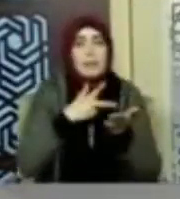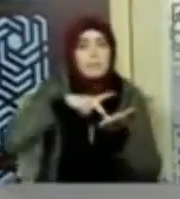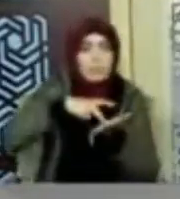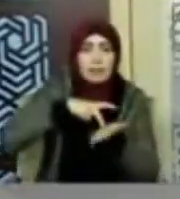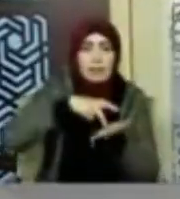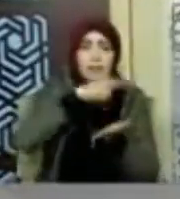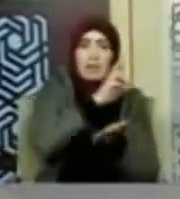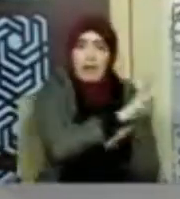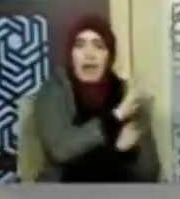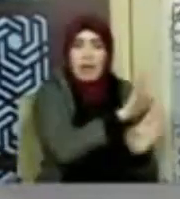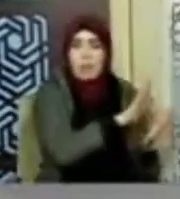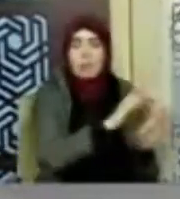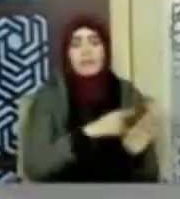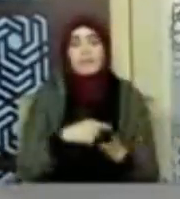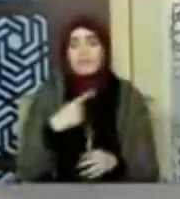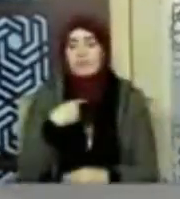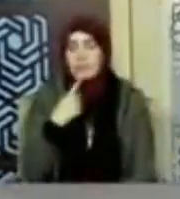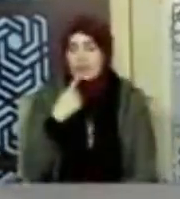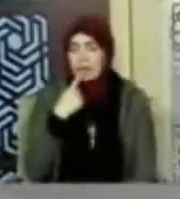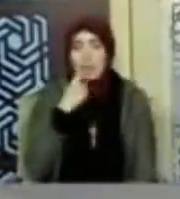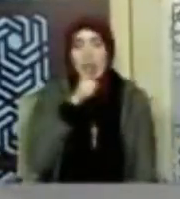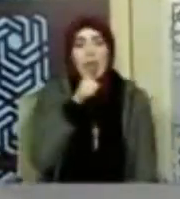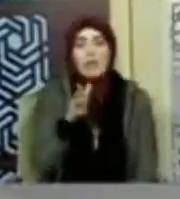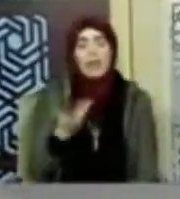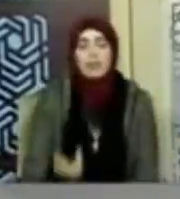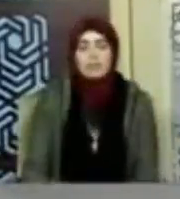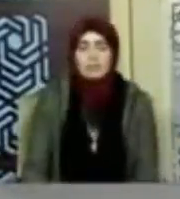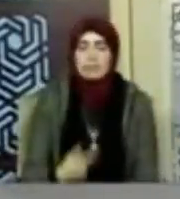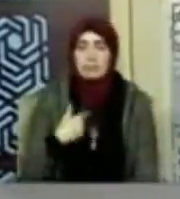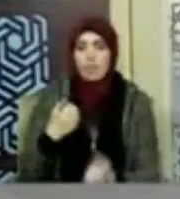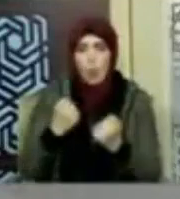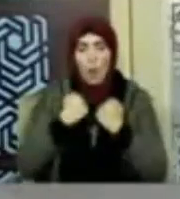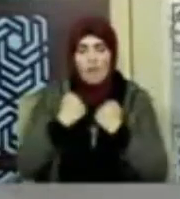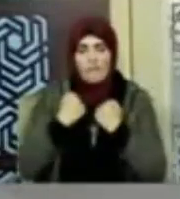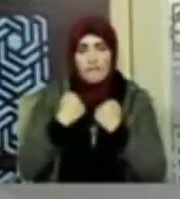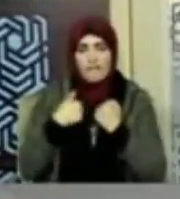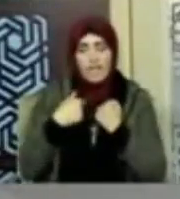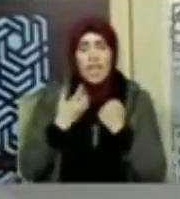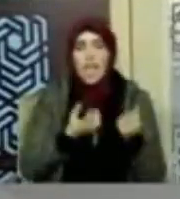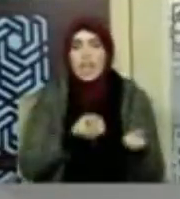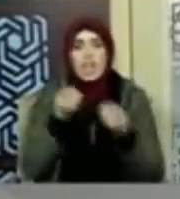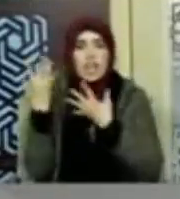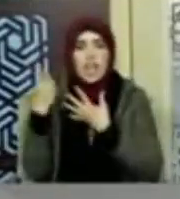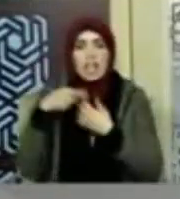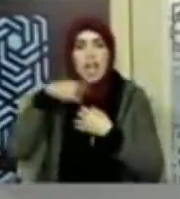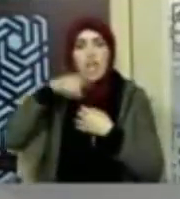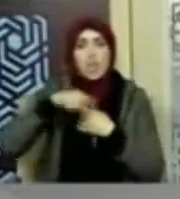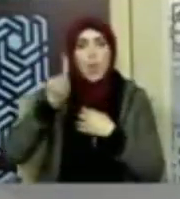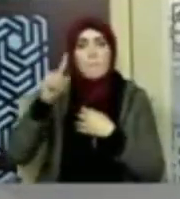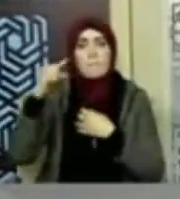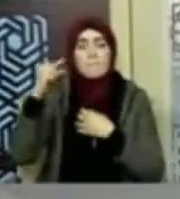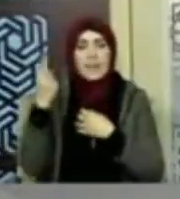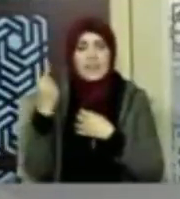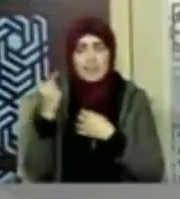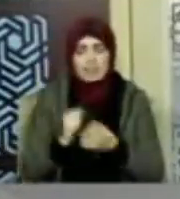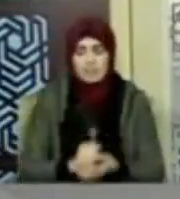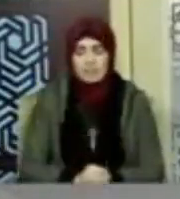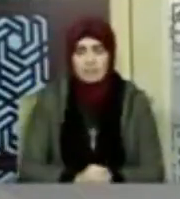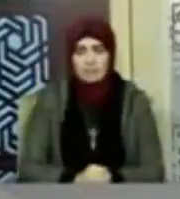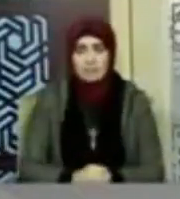لهم منعتموني الجنة يوم بدر، لم يقل منعتموني القتال، وإنما